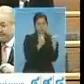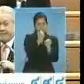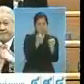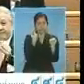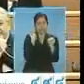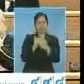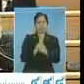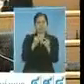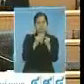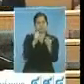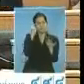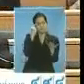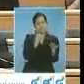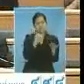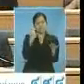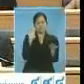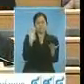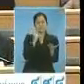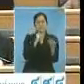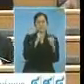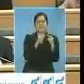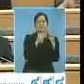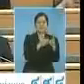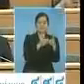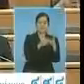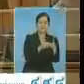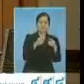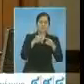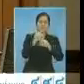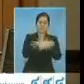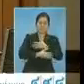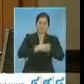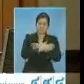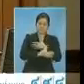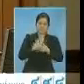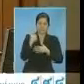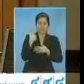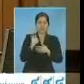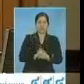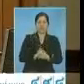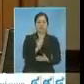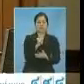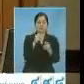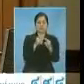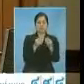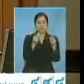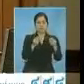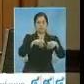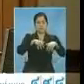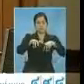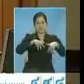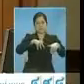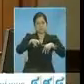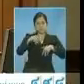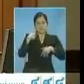ก็จะมีทางเลือกอื่นไม่ว่าจะเป็นทางเรือหรือทางรถไฟซึ่งตรงนี้ก็จะทำให้พี่น้องประชาชนสะดวกขึ้นเ